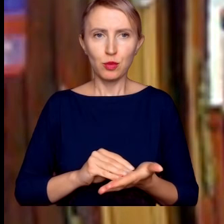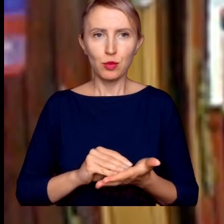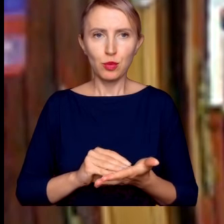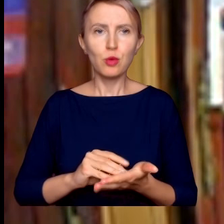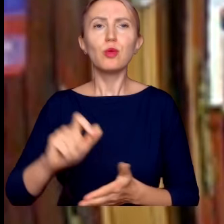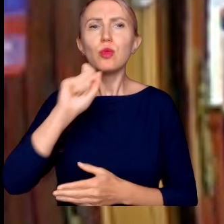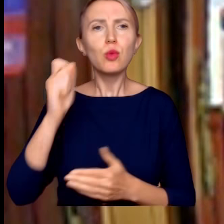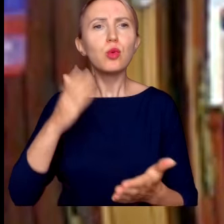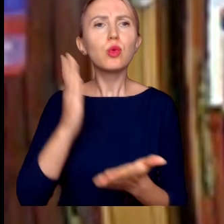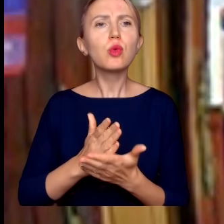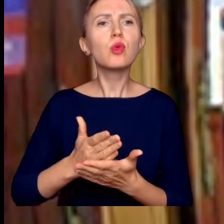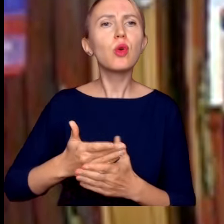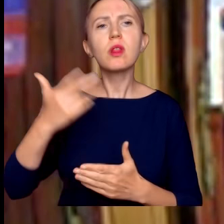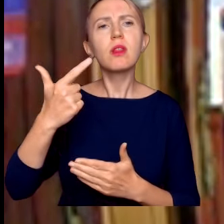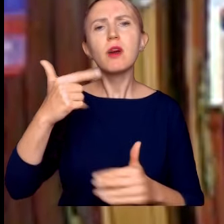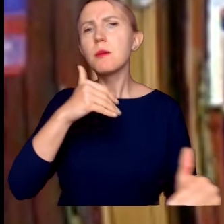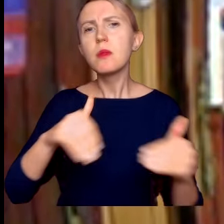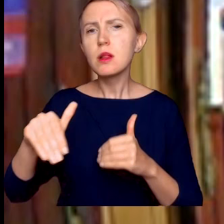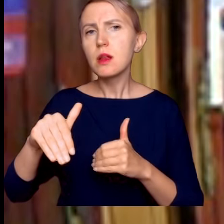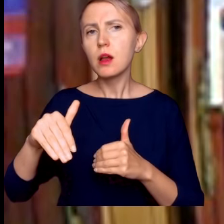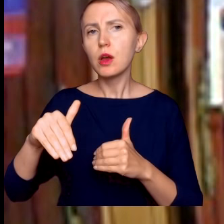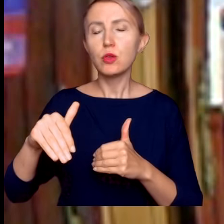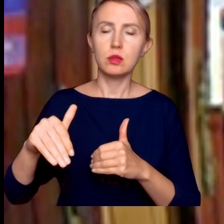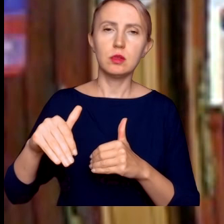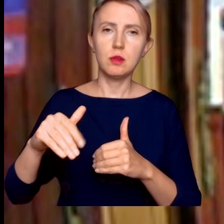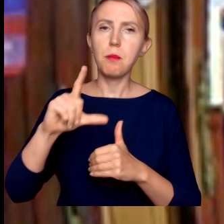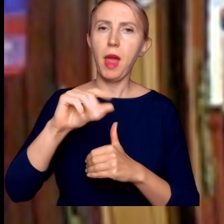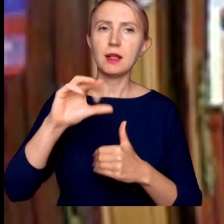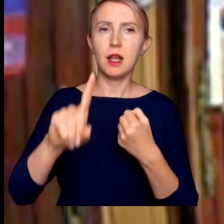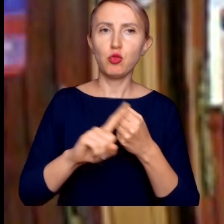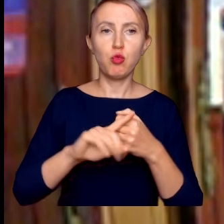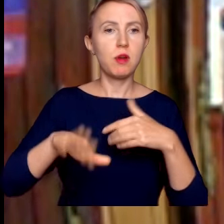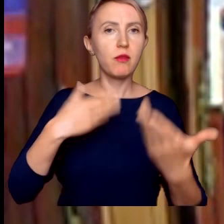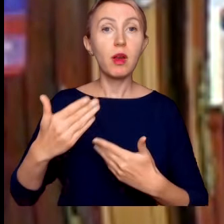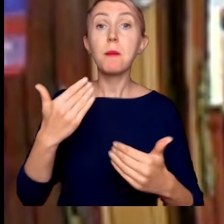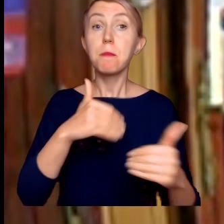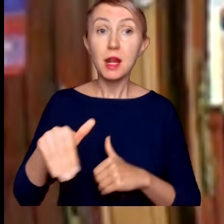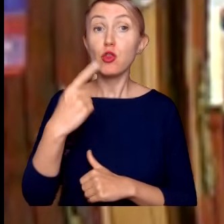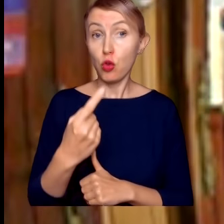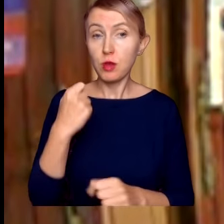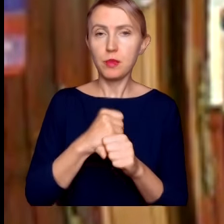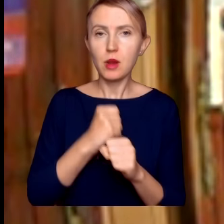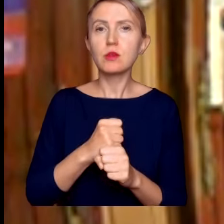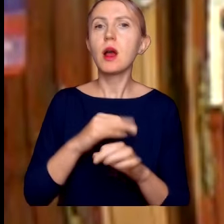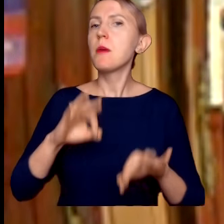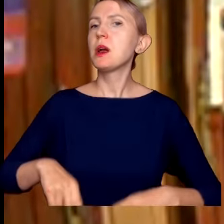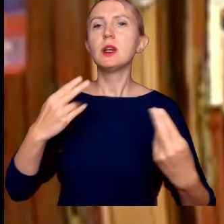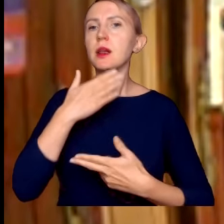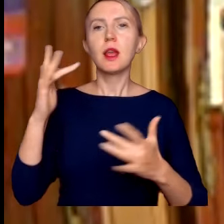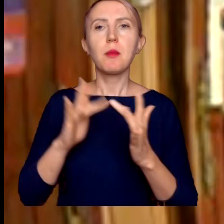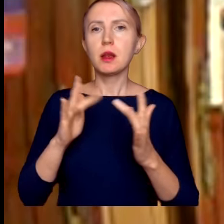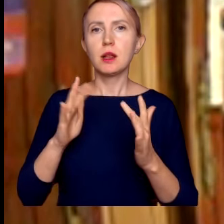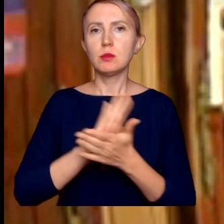Ukrainie, 2 miliony PESEL-ów jest wydane, 1 milion pracuje, dobrze. I tu pan redaktor nie ma racji, przepraszam, że